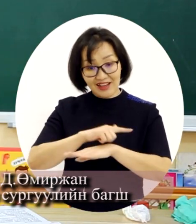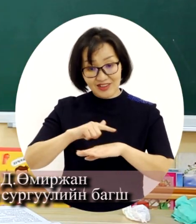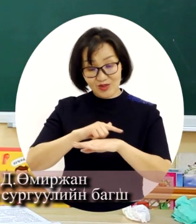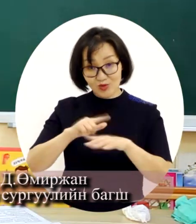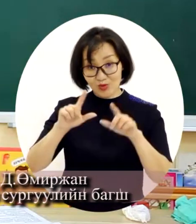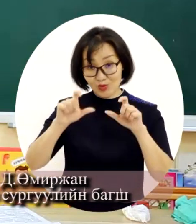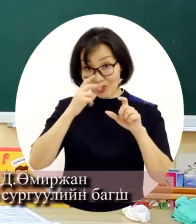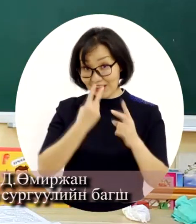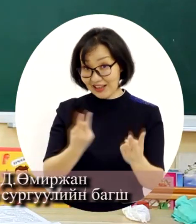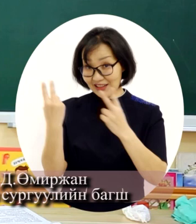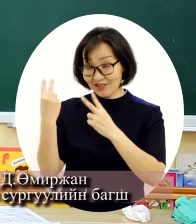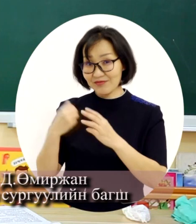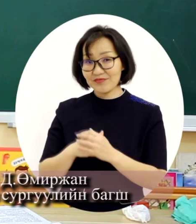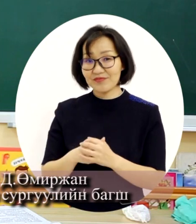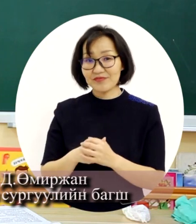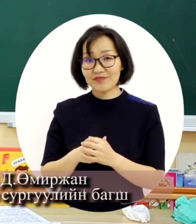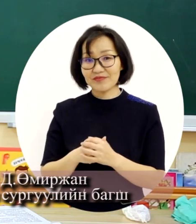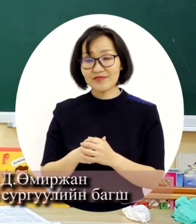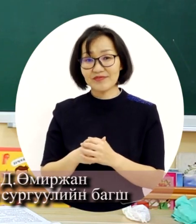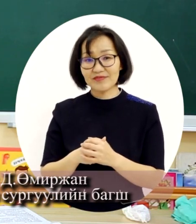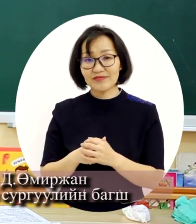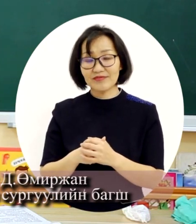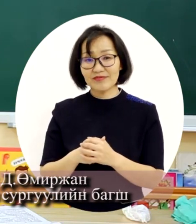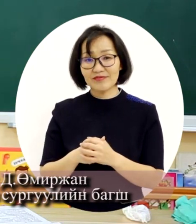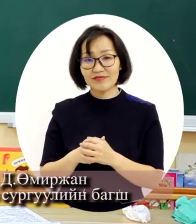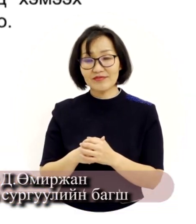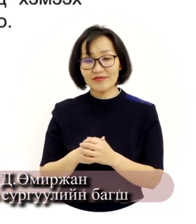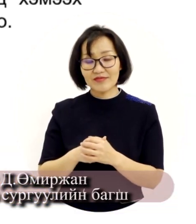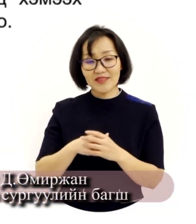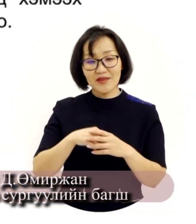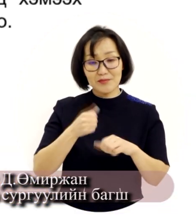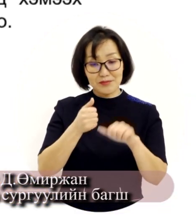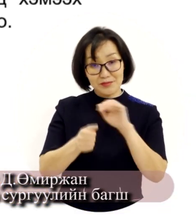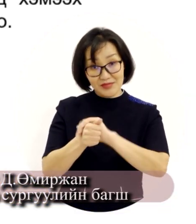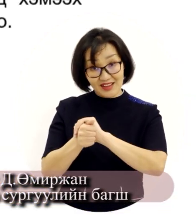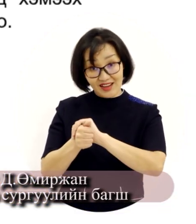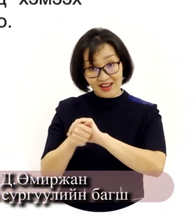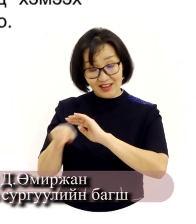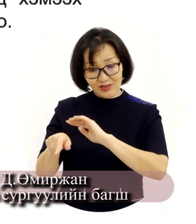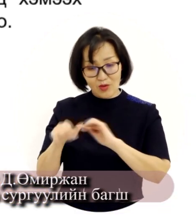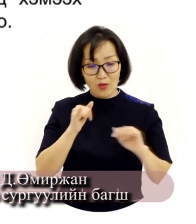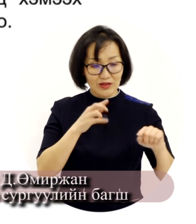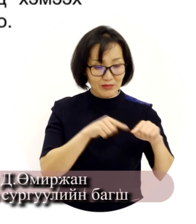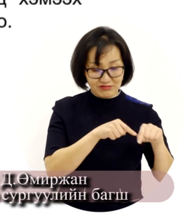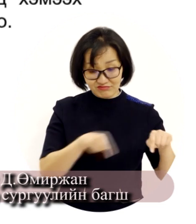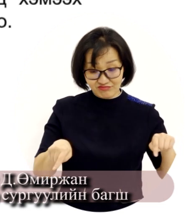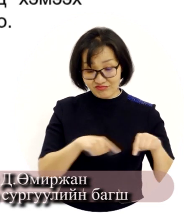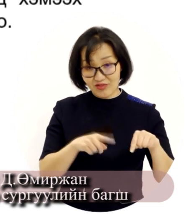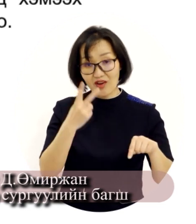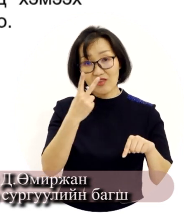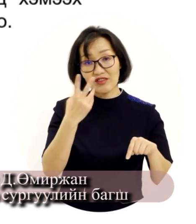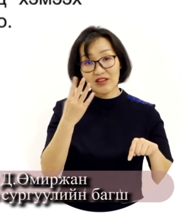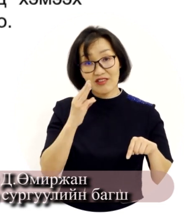Улан-Батырдан 65 км жерде өте ерекше табиғаты бар бақаш тәрізді деп аталатын биік